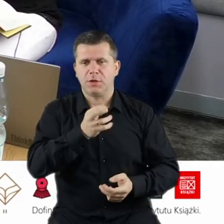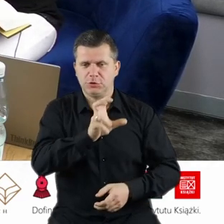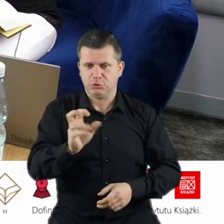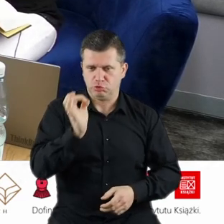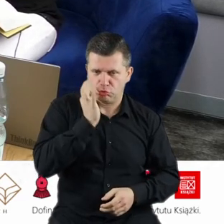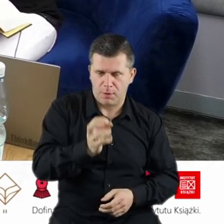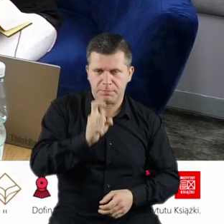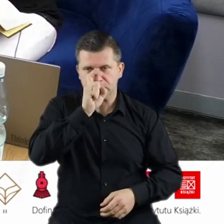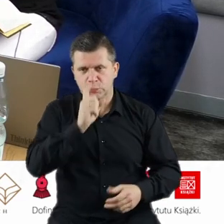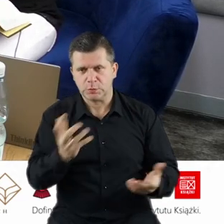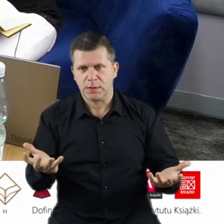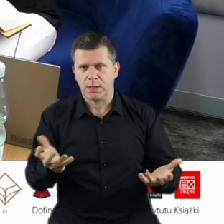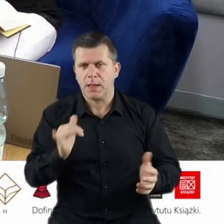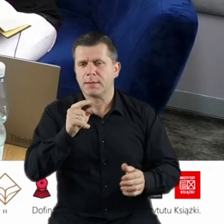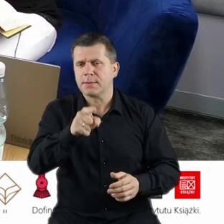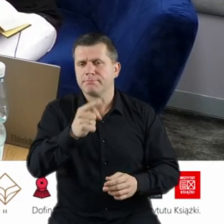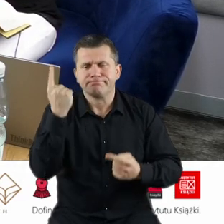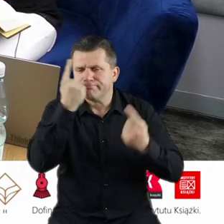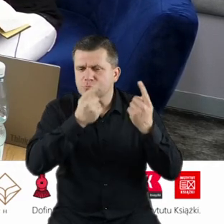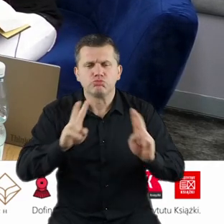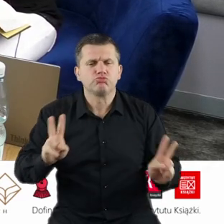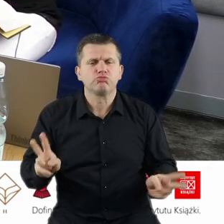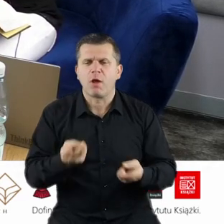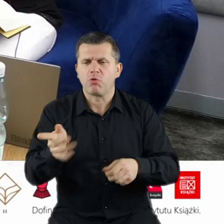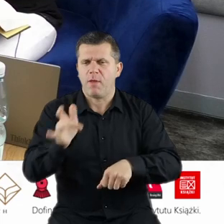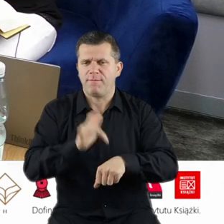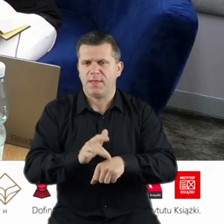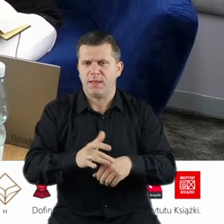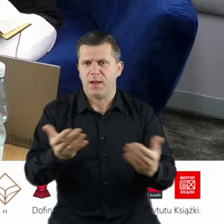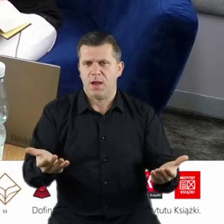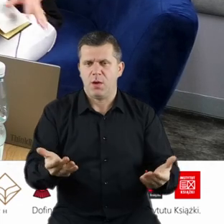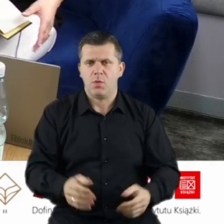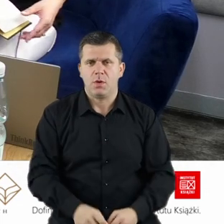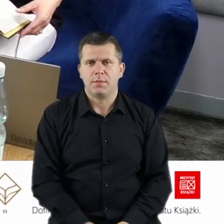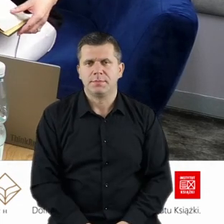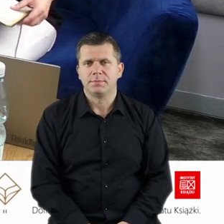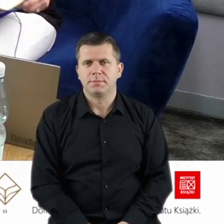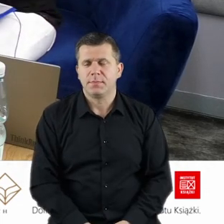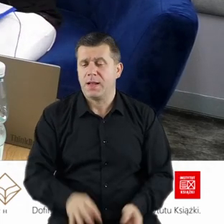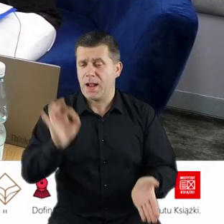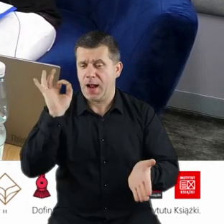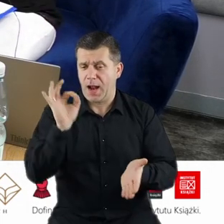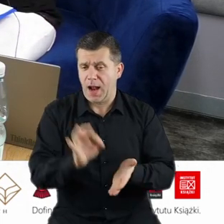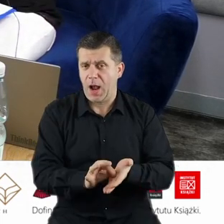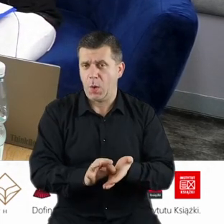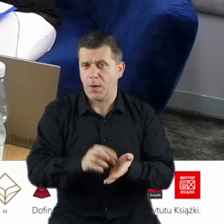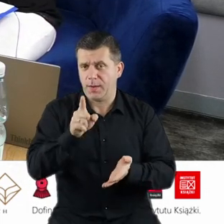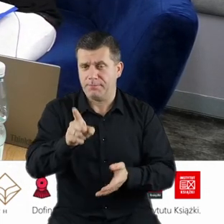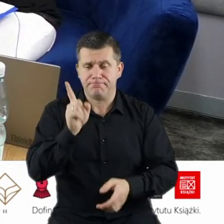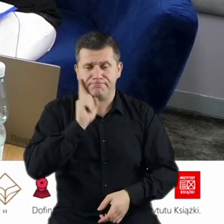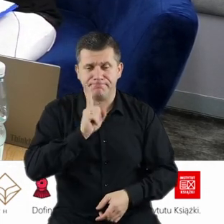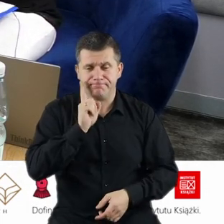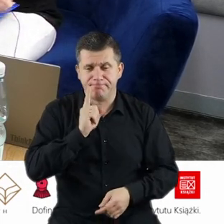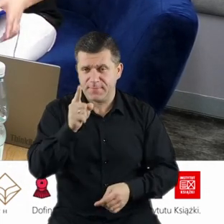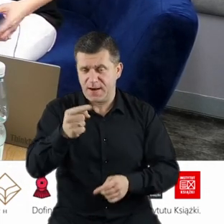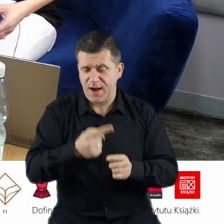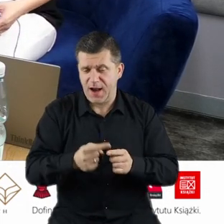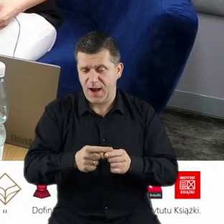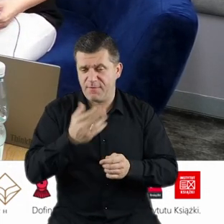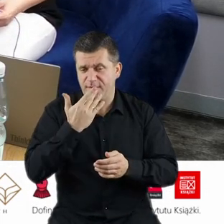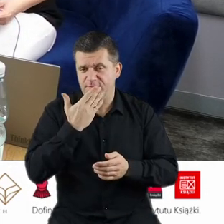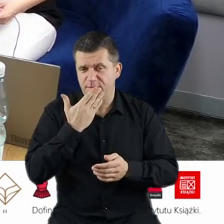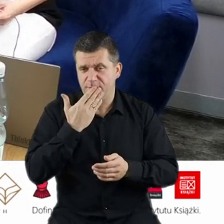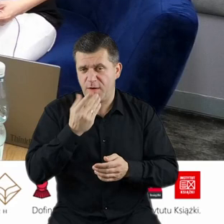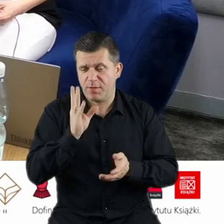na pytanie, czy to było dobre, czy złe. Jak pan uważa, z czego to wynikało? Akurat ten pan,